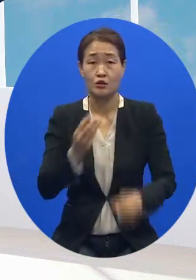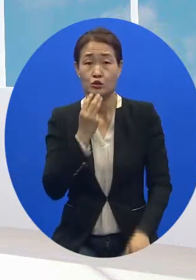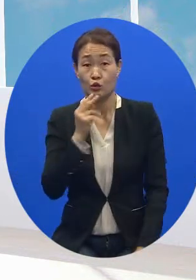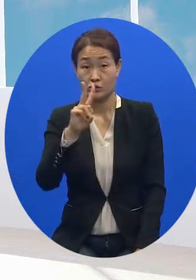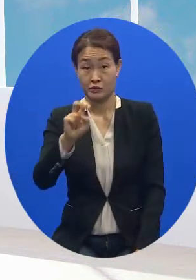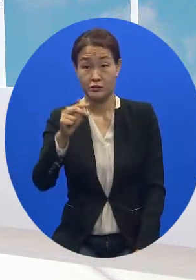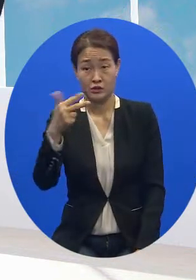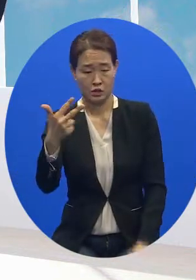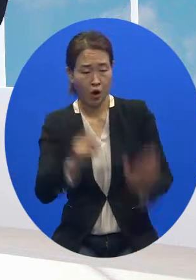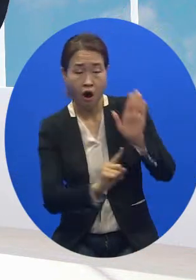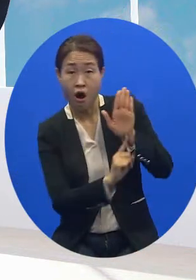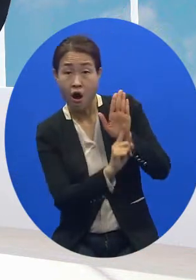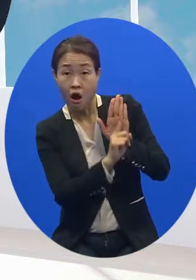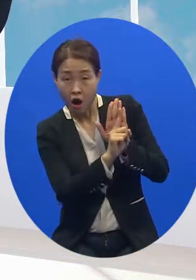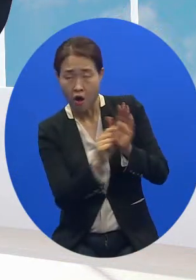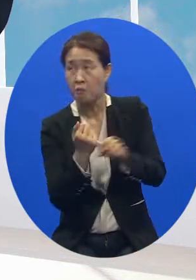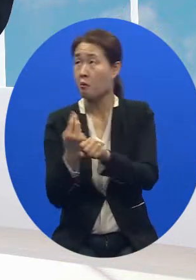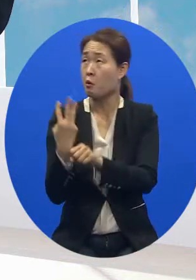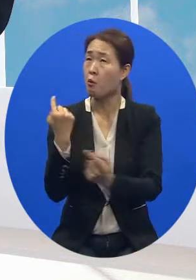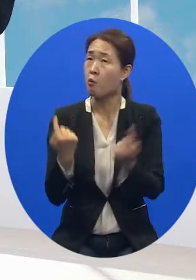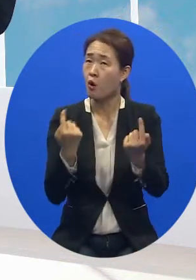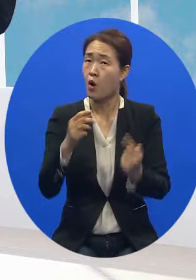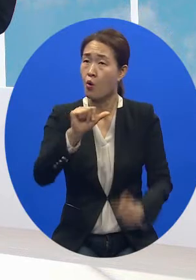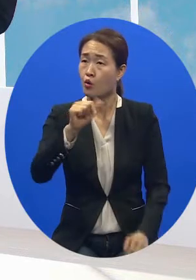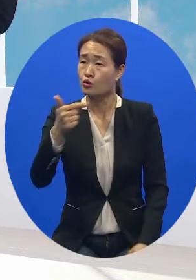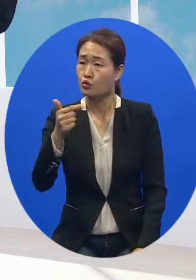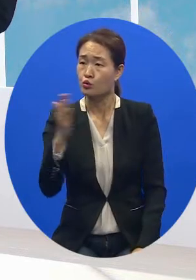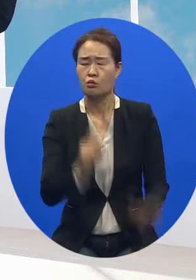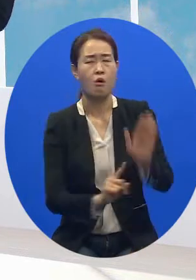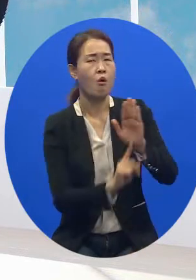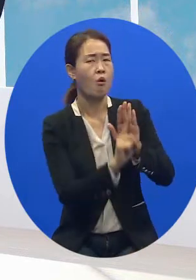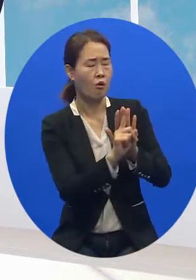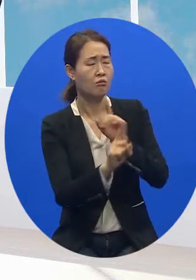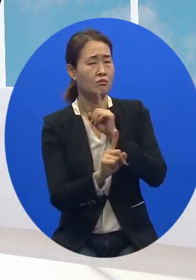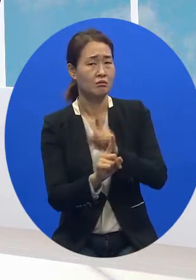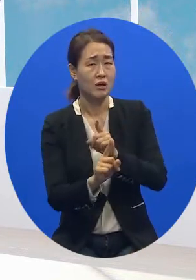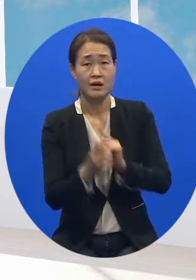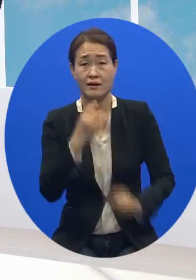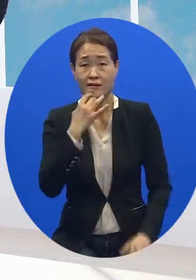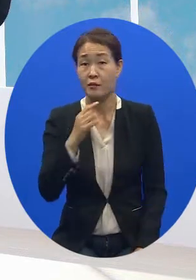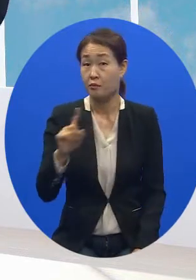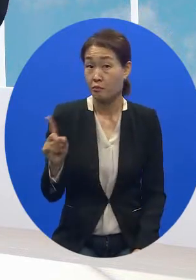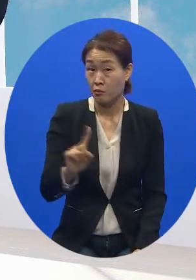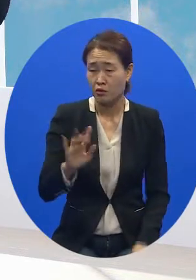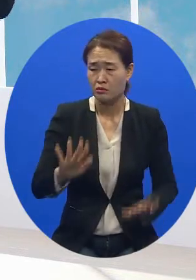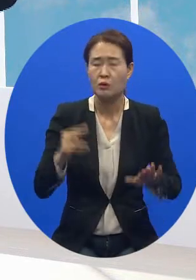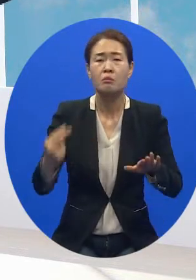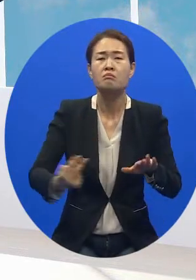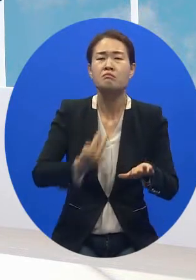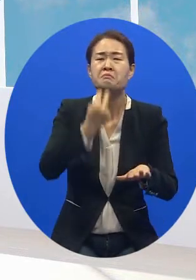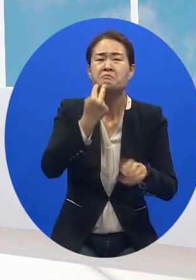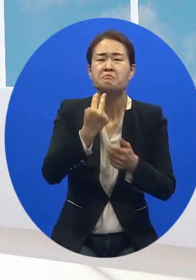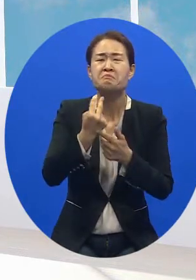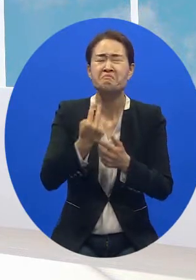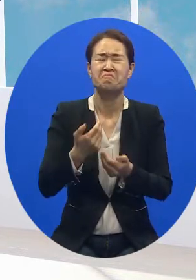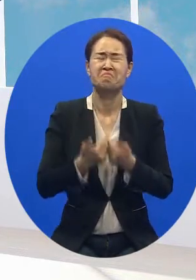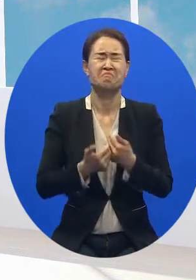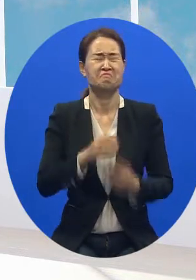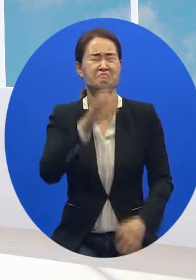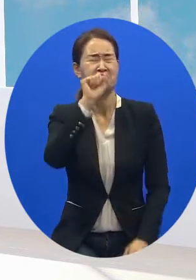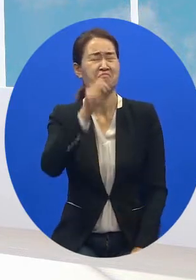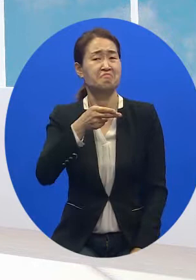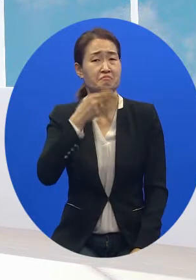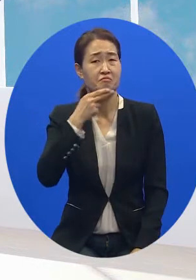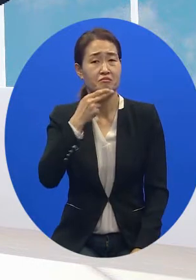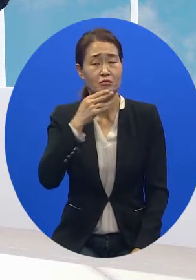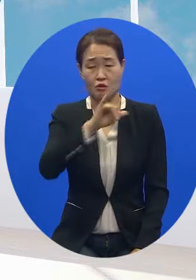기승이겠습니다. 서울이 27도까지 오르며 평년 수준을 5, 6도가량 웃돌겠습니다. 다만 여전히 공기질은 좋지